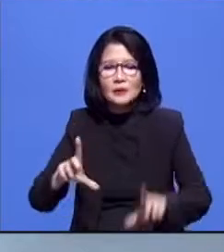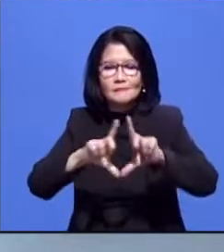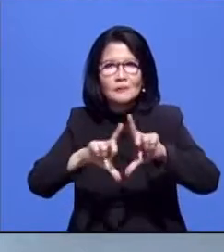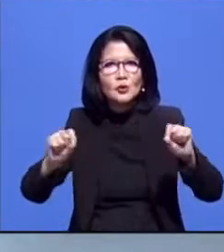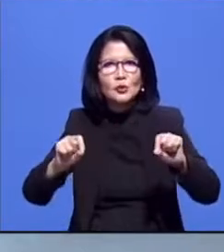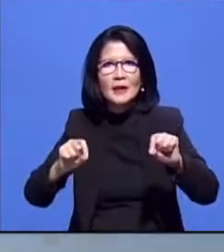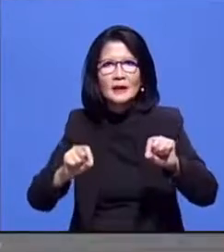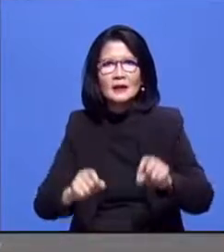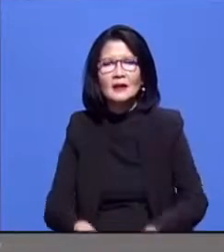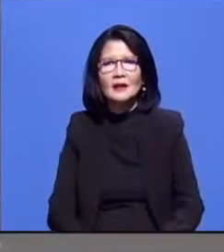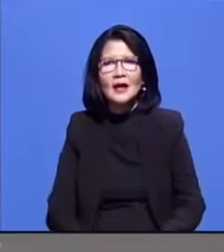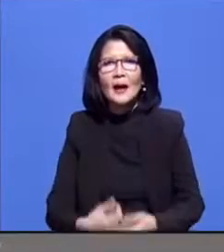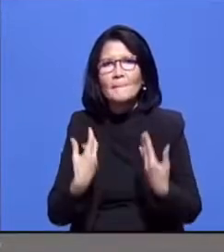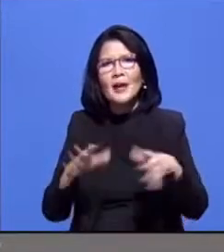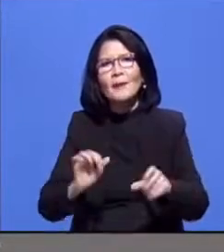COVID.